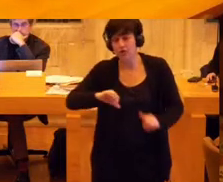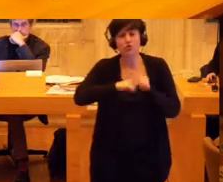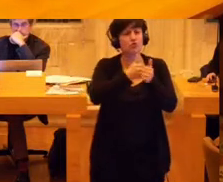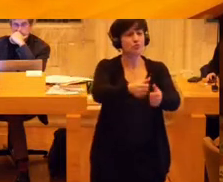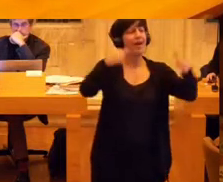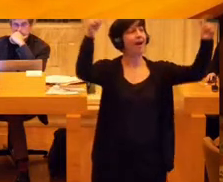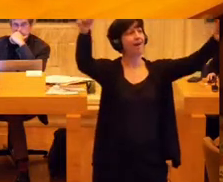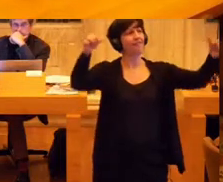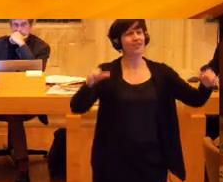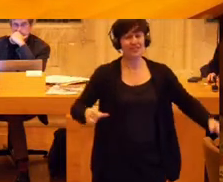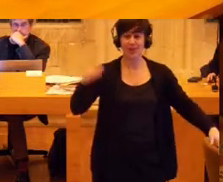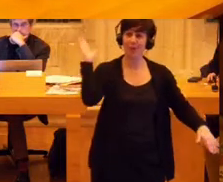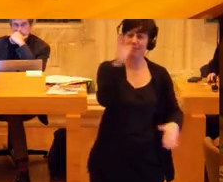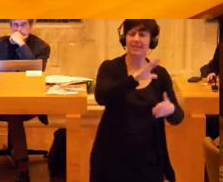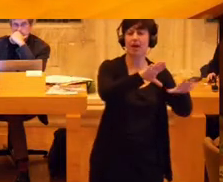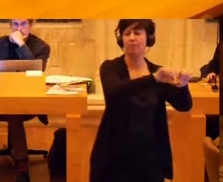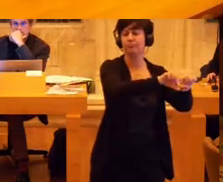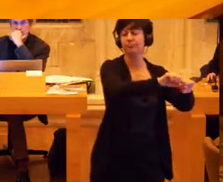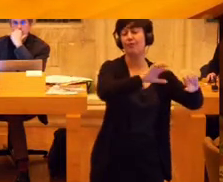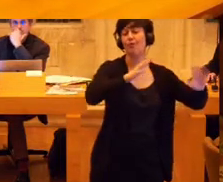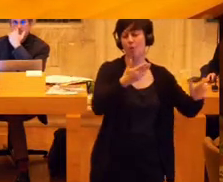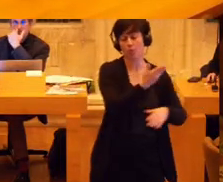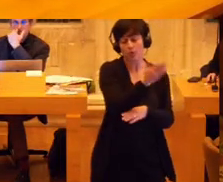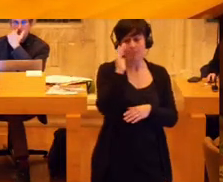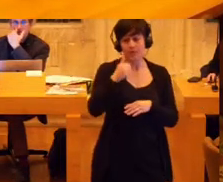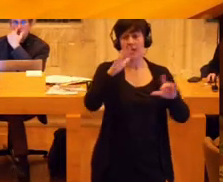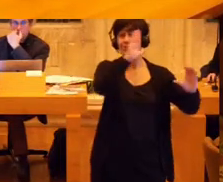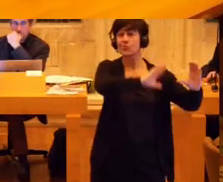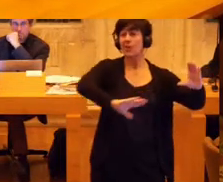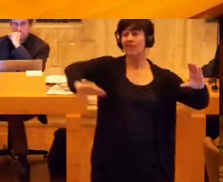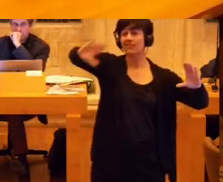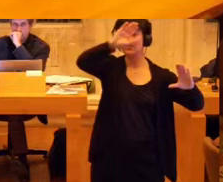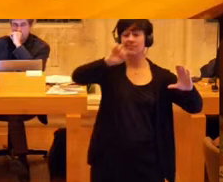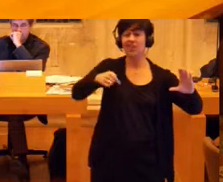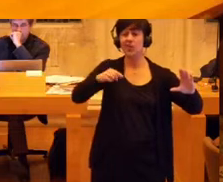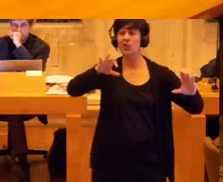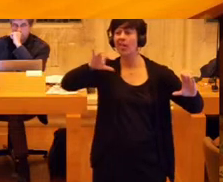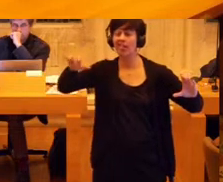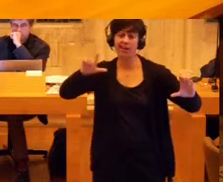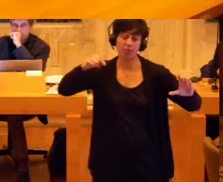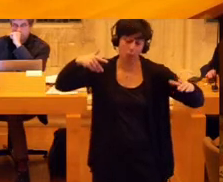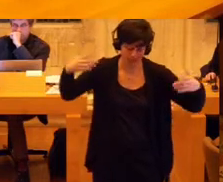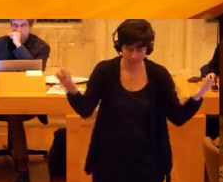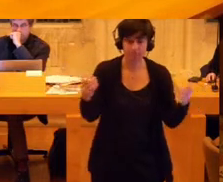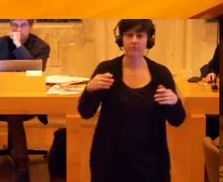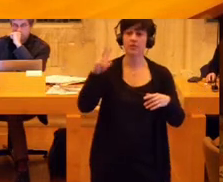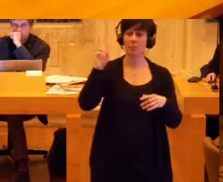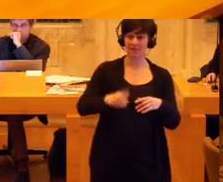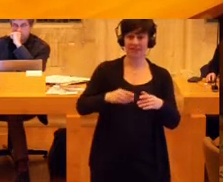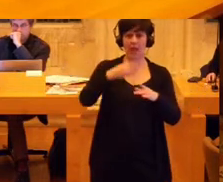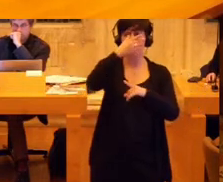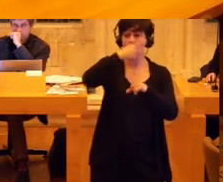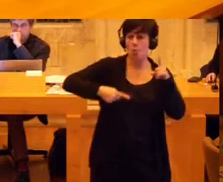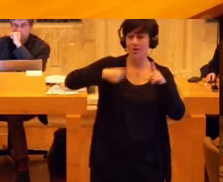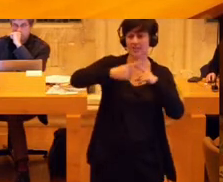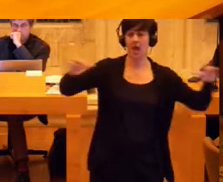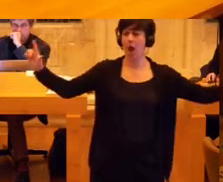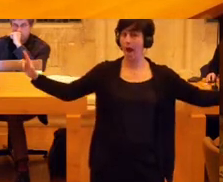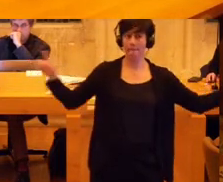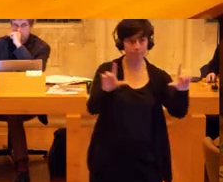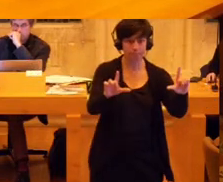d'où ces superficies qui ne sont pas arrondies. Donc, on vient diminuer de moitié la superficie